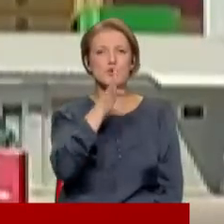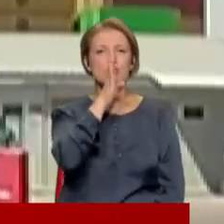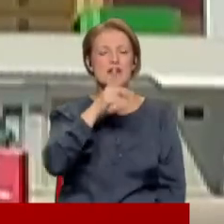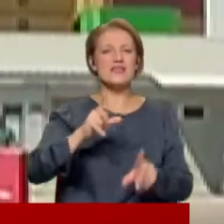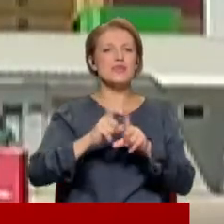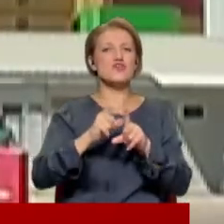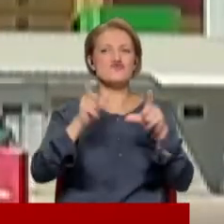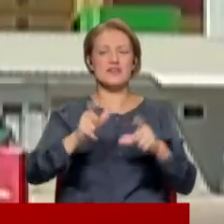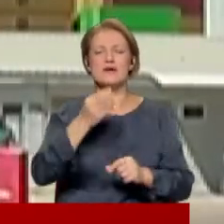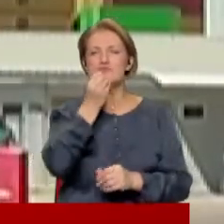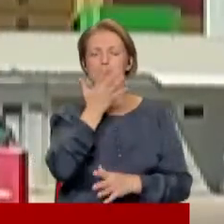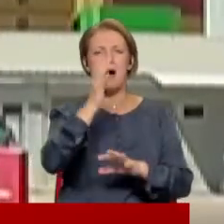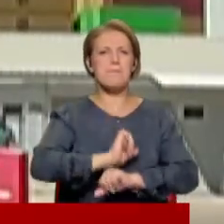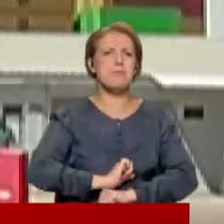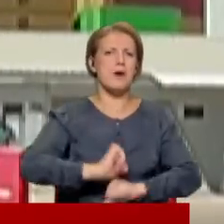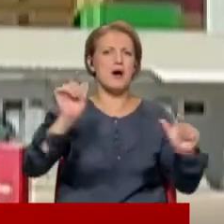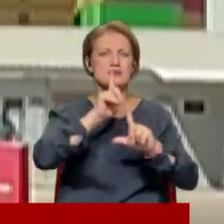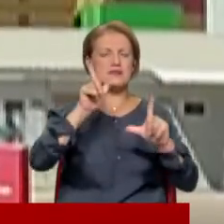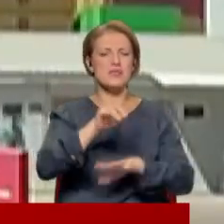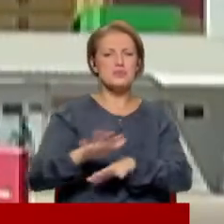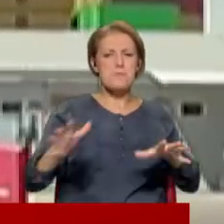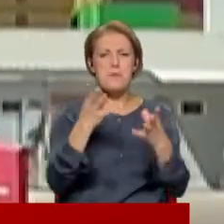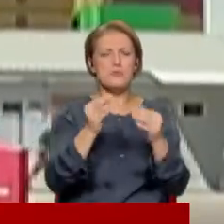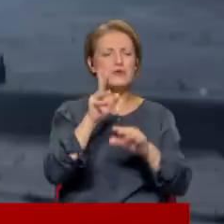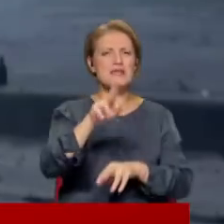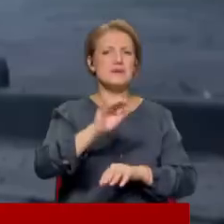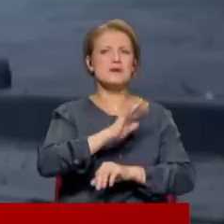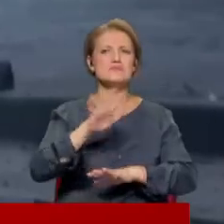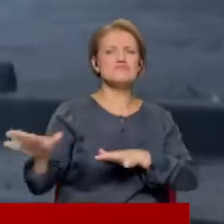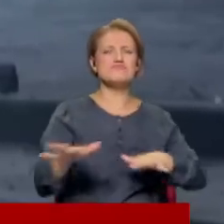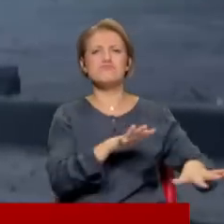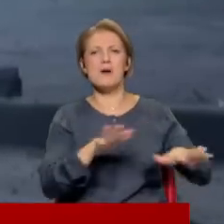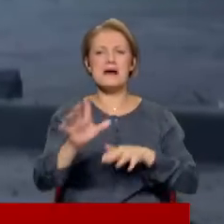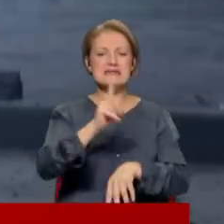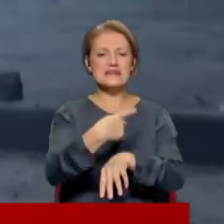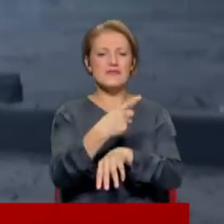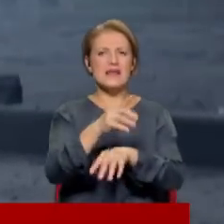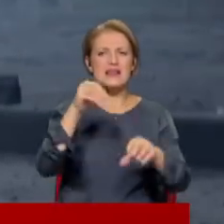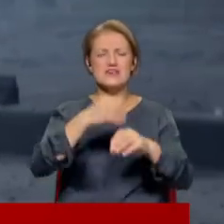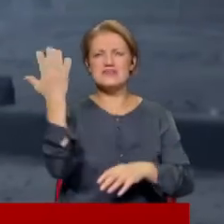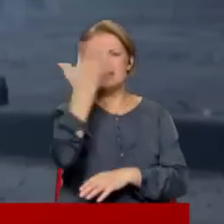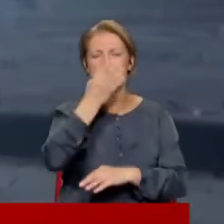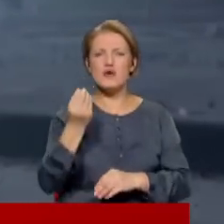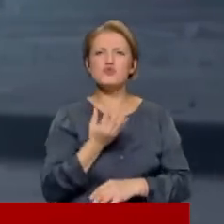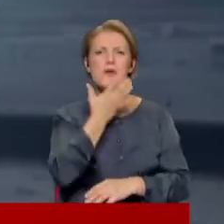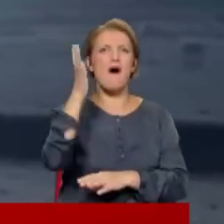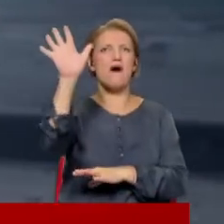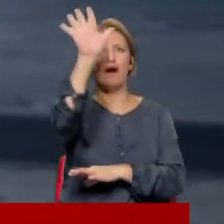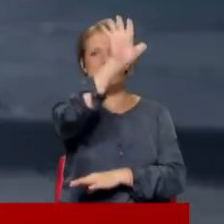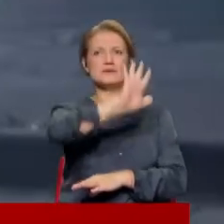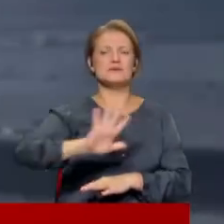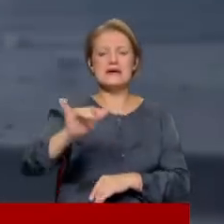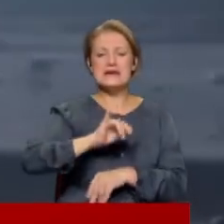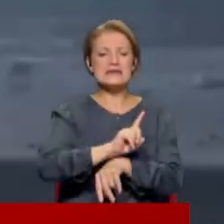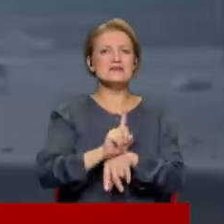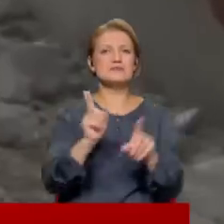Kocaeli Derince'den yükseldi patlama sesi. Deprem olmuş gibi sarsıldı şehir. Saniyeler içinde siyah dumanlar sardı gökyüzünü.